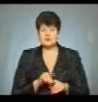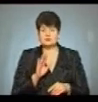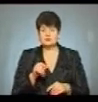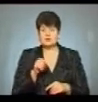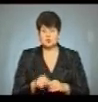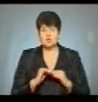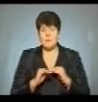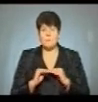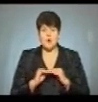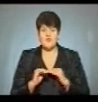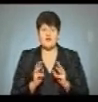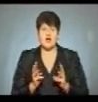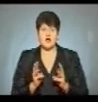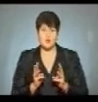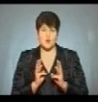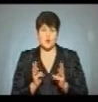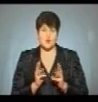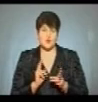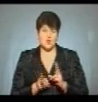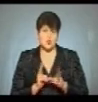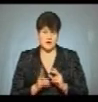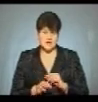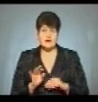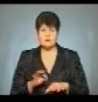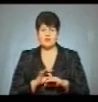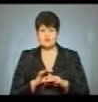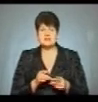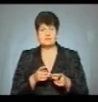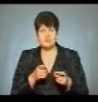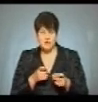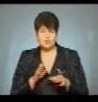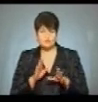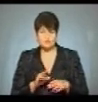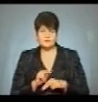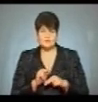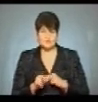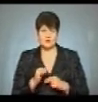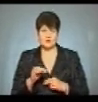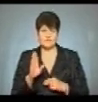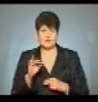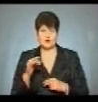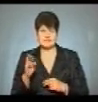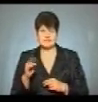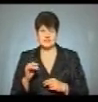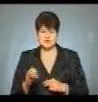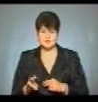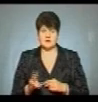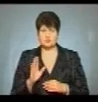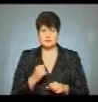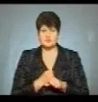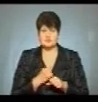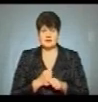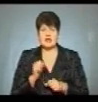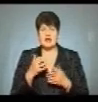польова кухня. Як поводитися зі зброєю, учасникам розповідатиме Юрій Войцишин. Будемо працювати з автоматом